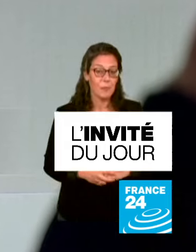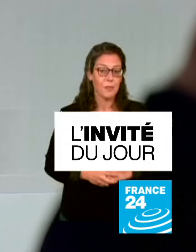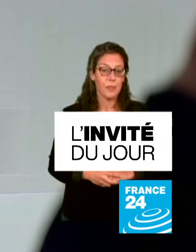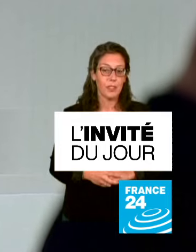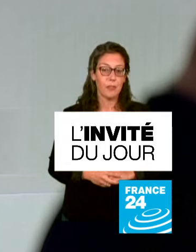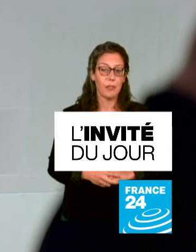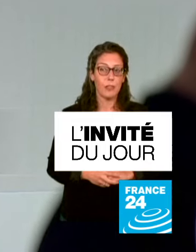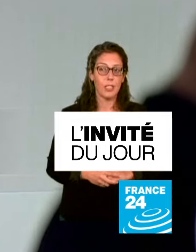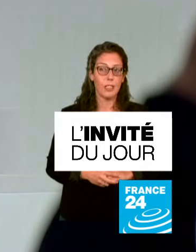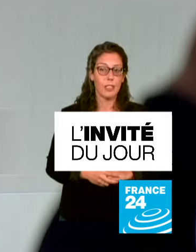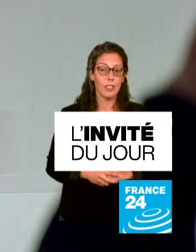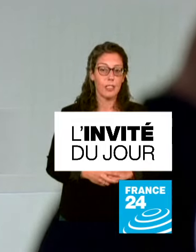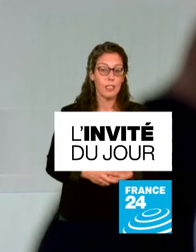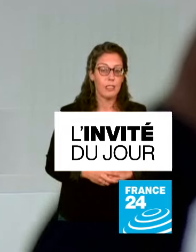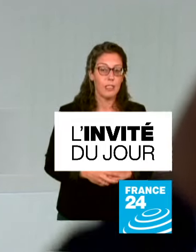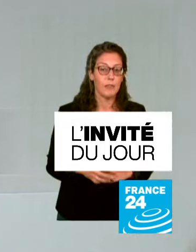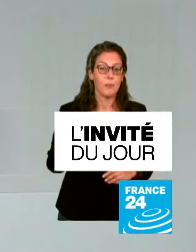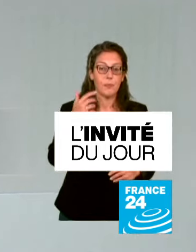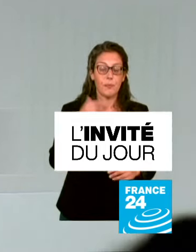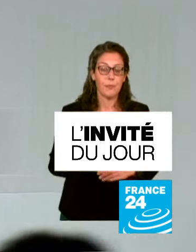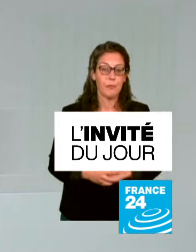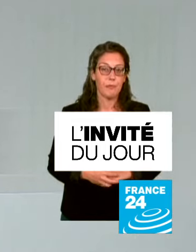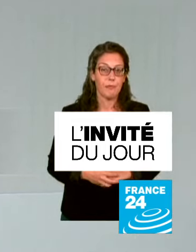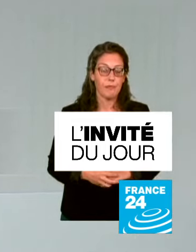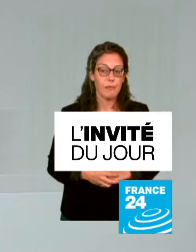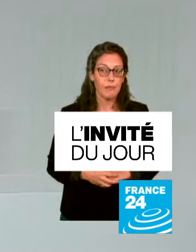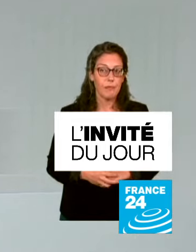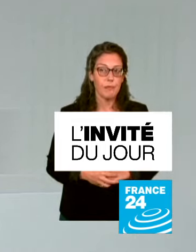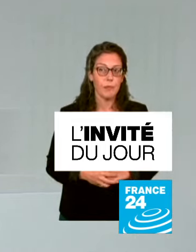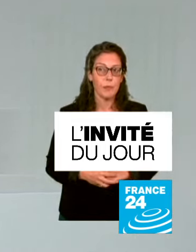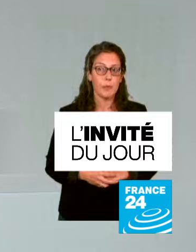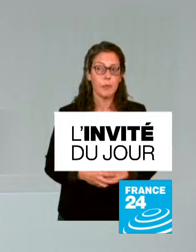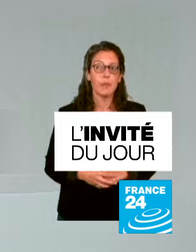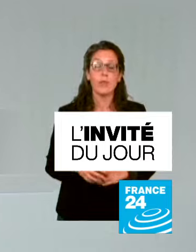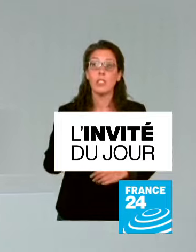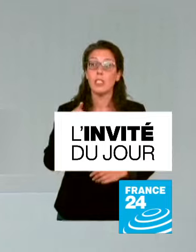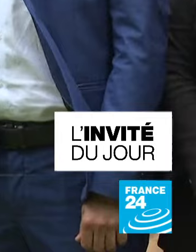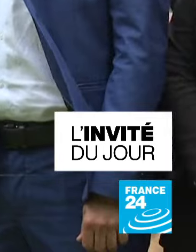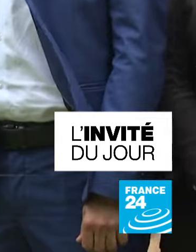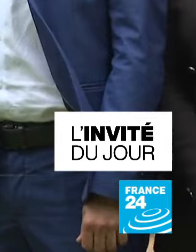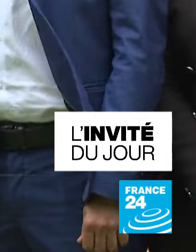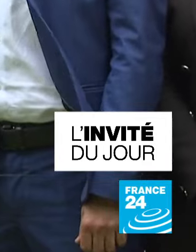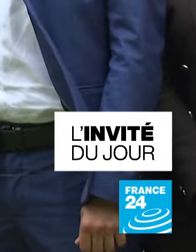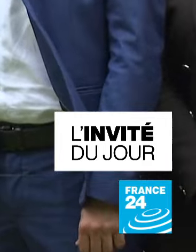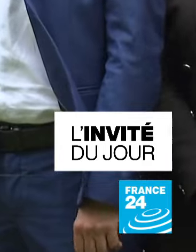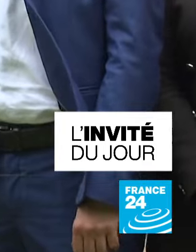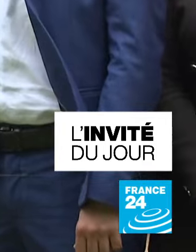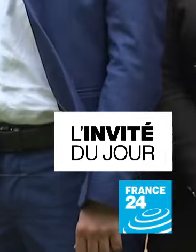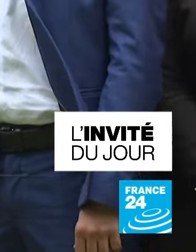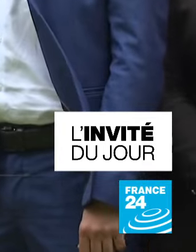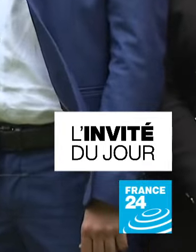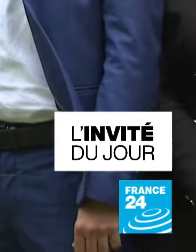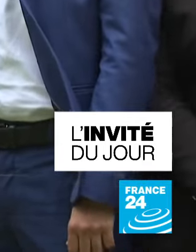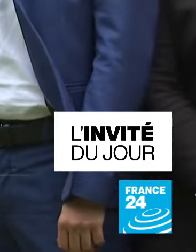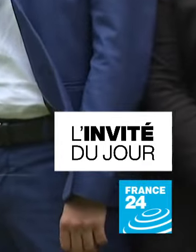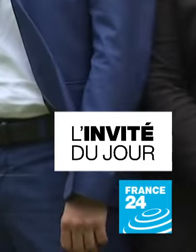une offre de gauche commune. Donc, quelque part, ils font un bloc, donc ça clarifie. À droite, on a vu